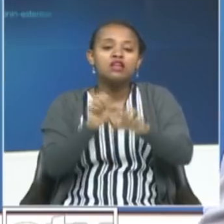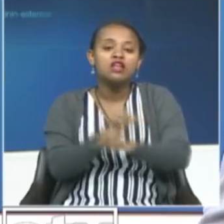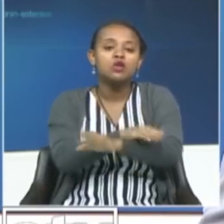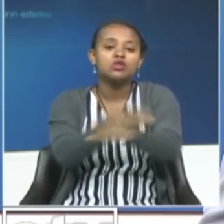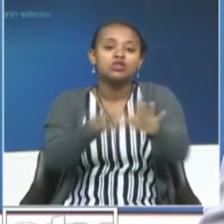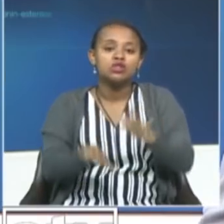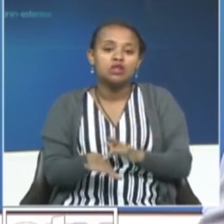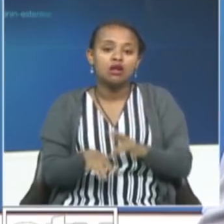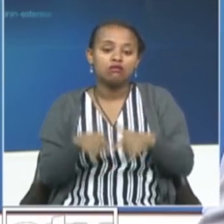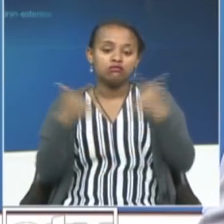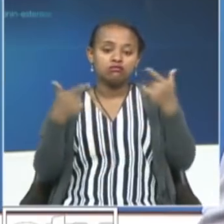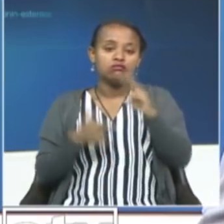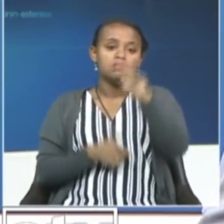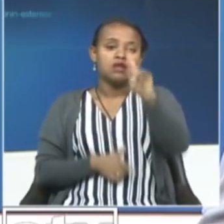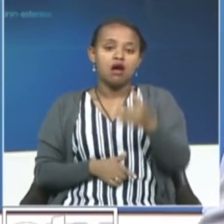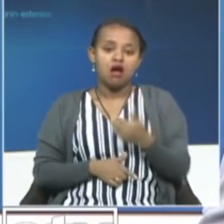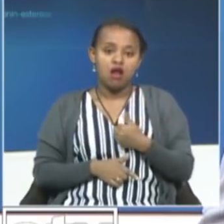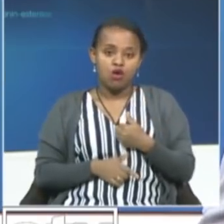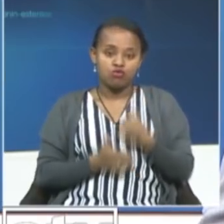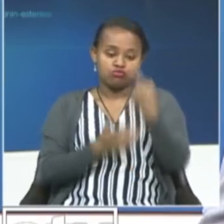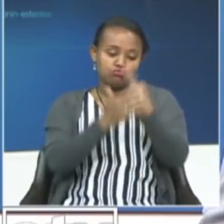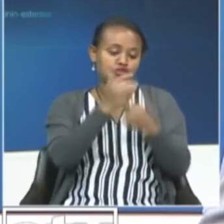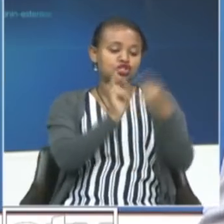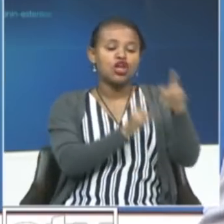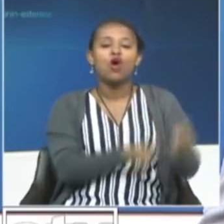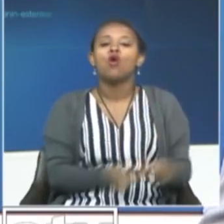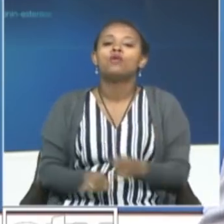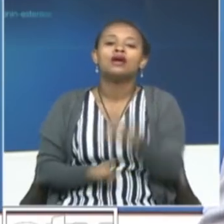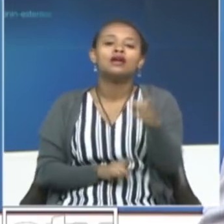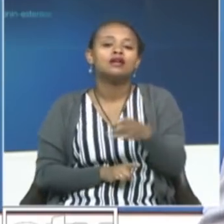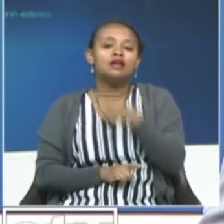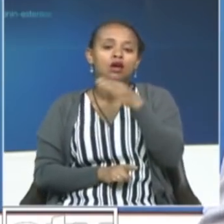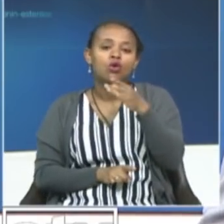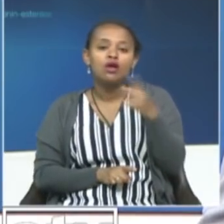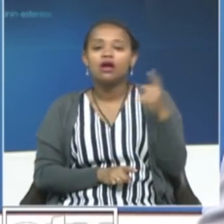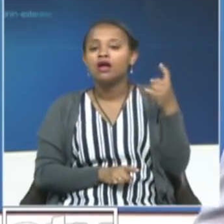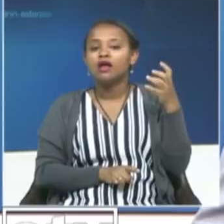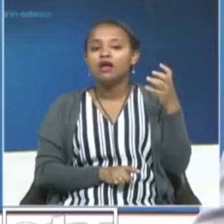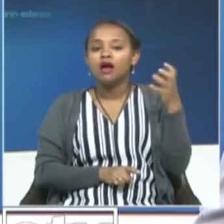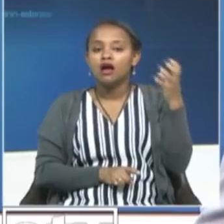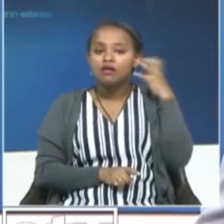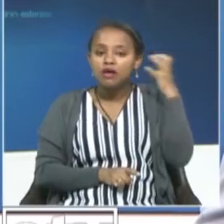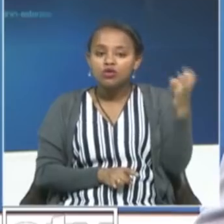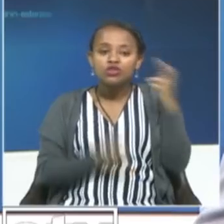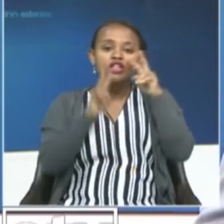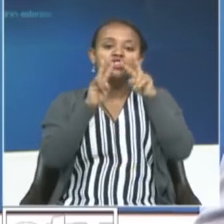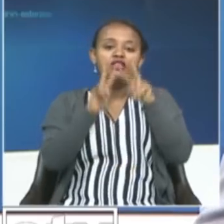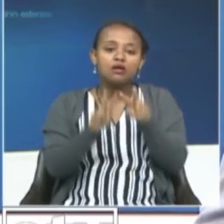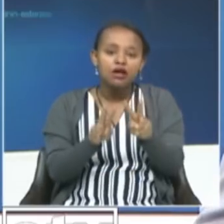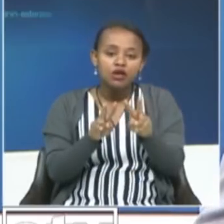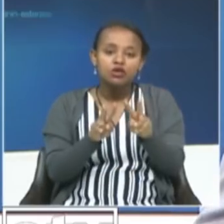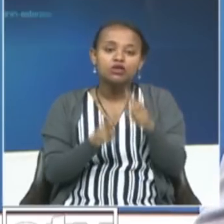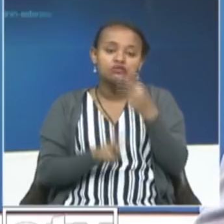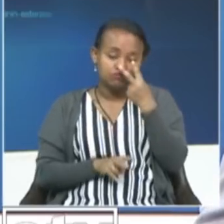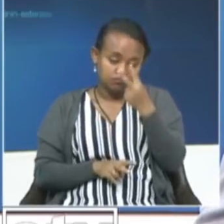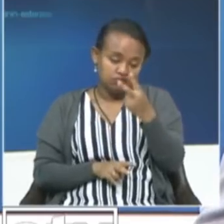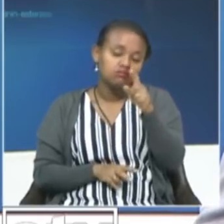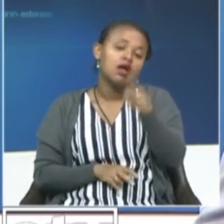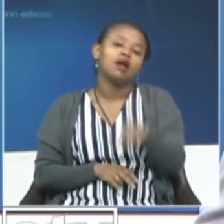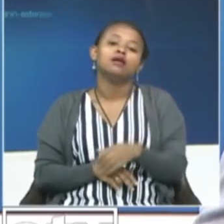ትልቅ ሚና አለው። ይሄ ብቸኛ በእርግጥ መንገድ እንዳይደለ አድማጮቻችን ተመልካቾቻችን ማስተዋል